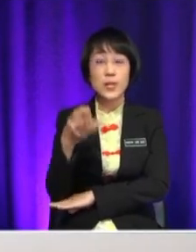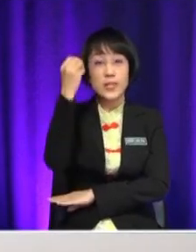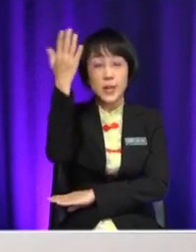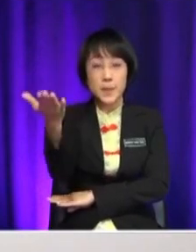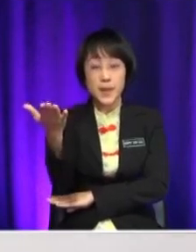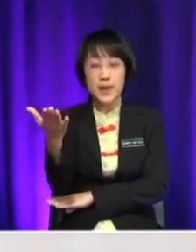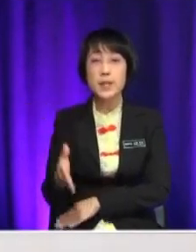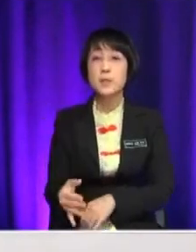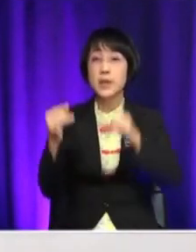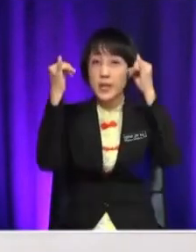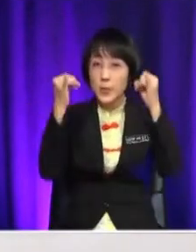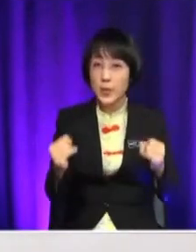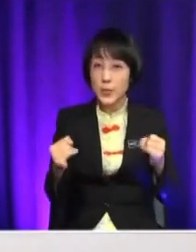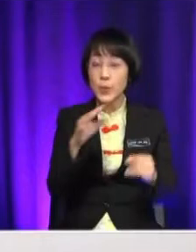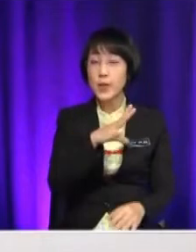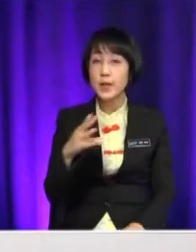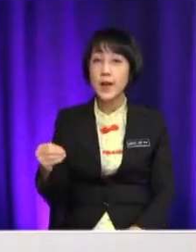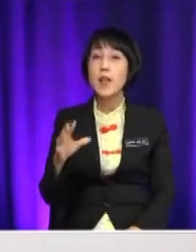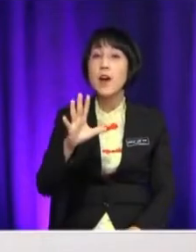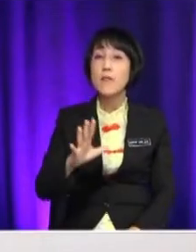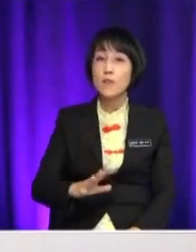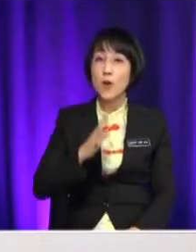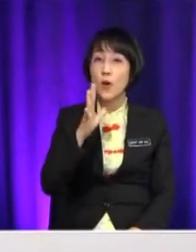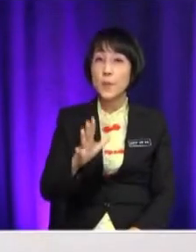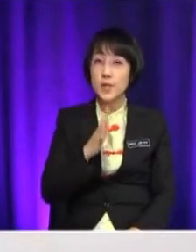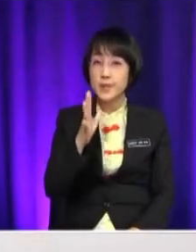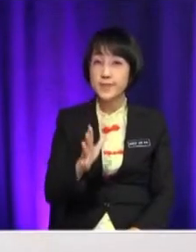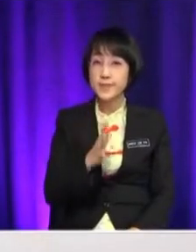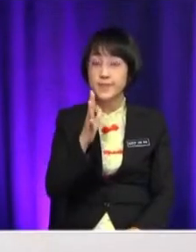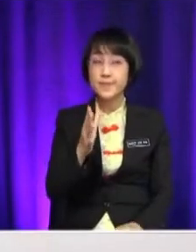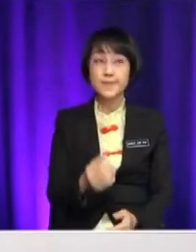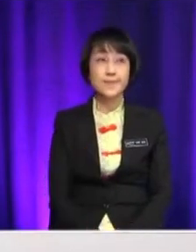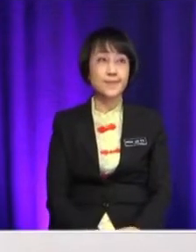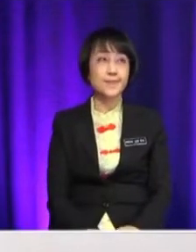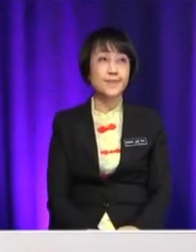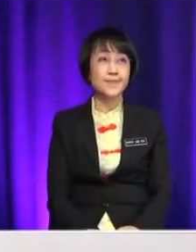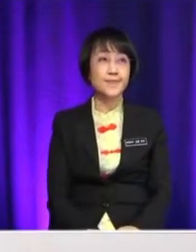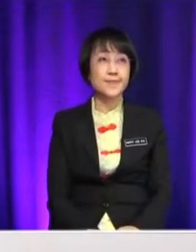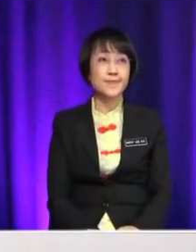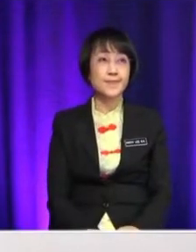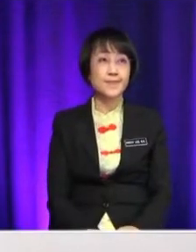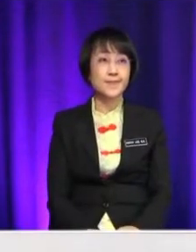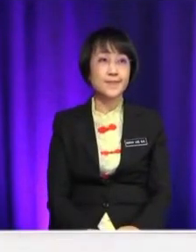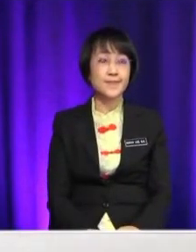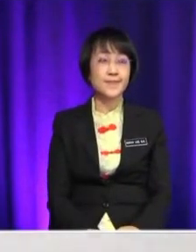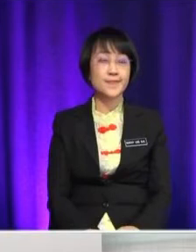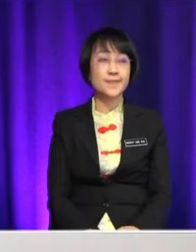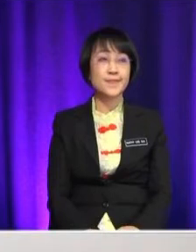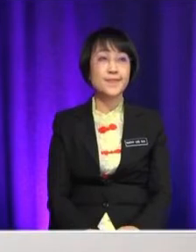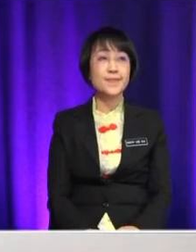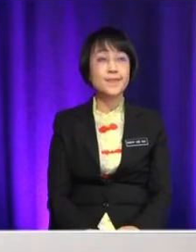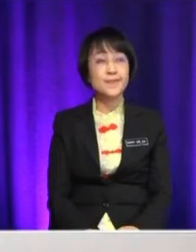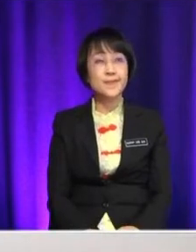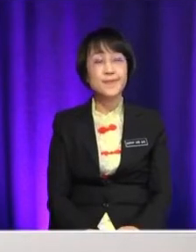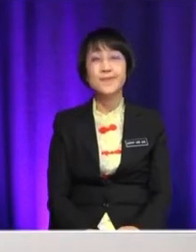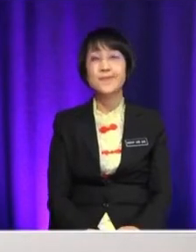boleh tambah bintang lagi tu sebenarnya. Tapi tak apalah, ya. Kita pun dah nak habis apa sesi PDP pada hari ini, kan.